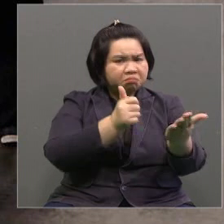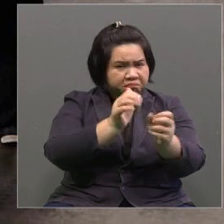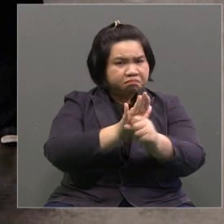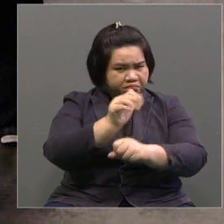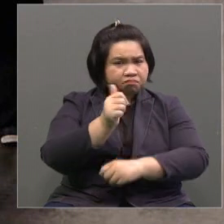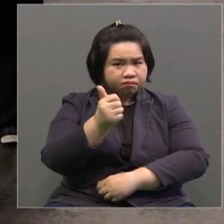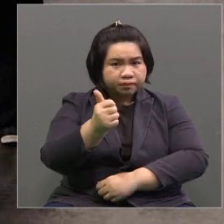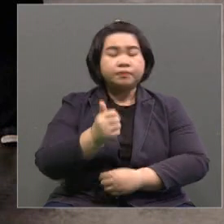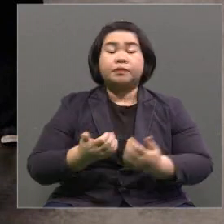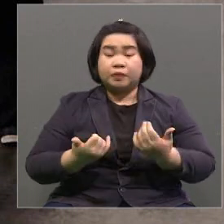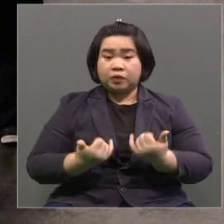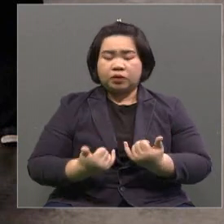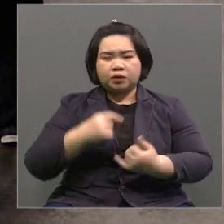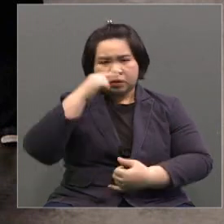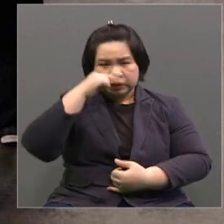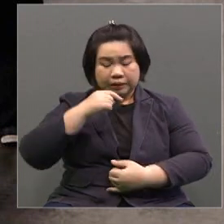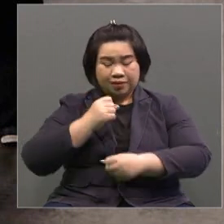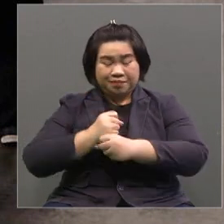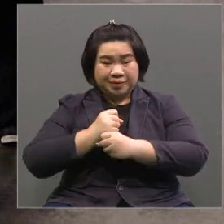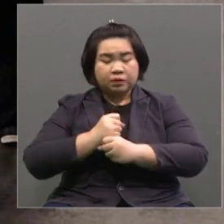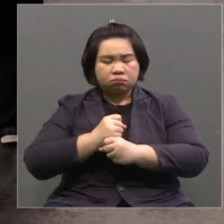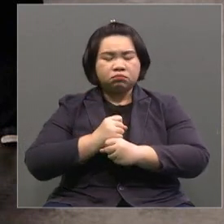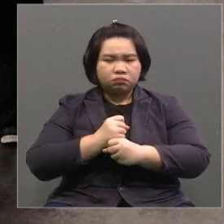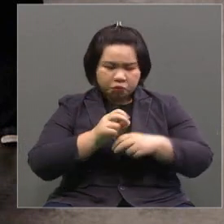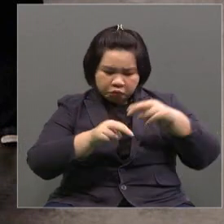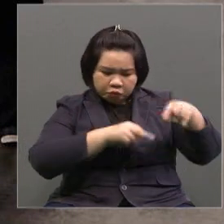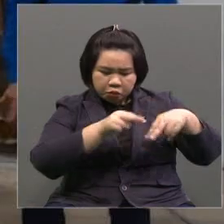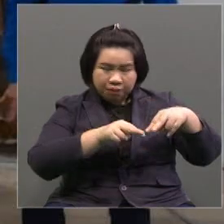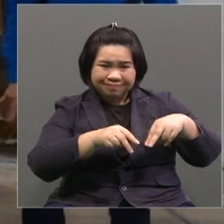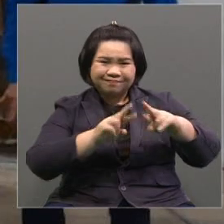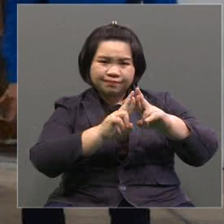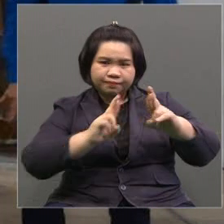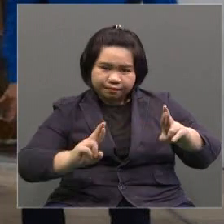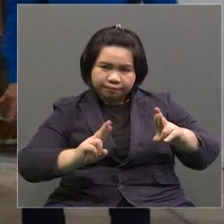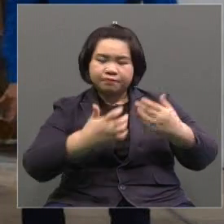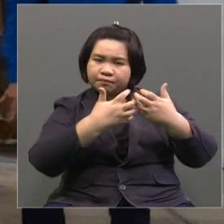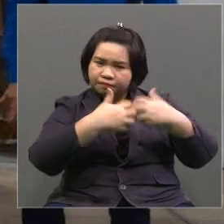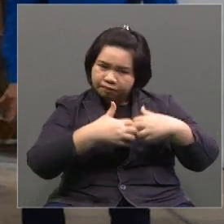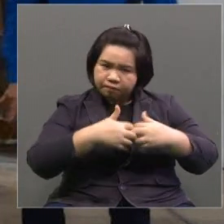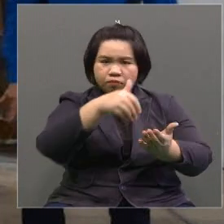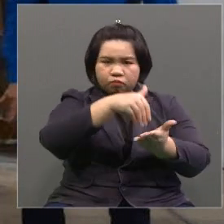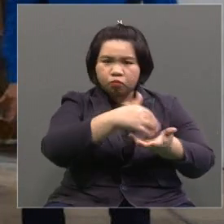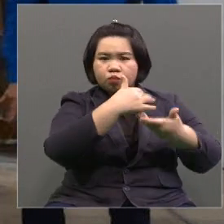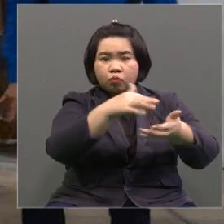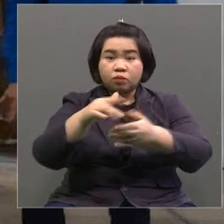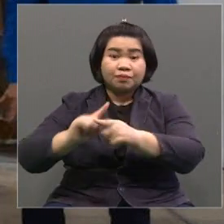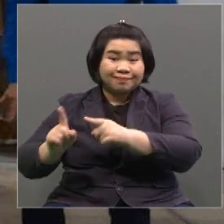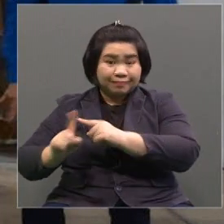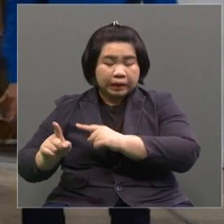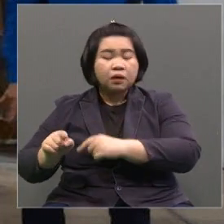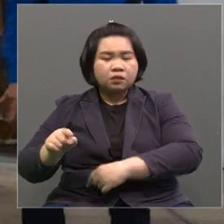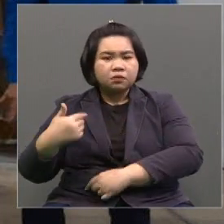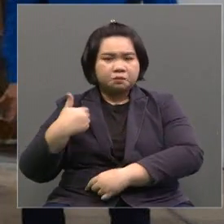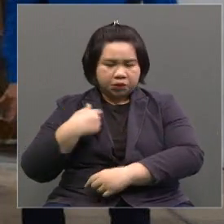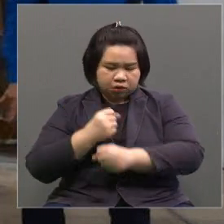ซึ่งกรมการค้าภายในได้ติดตามสถานการณ์ของผู้ประกอบการห้างค้าปลีกค้าส่งศูนย์กระจายสินค้าและโรงงานผลิตน้ำ